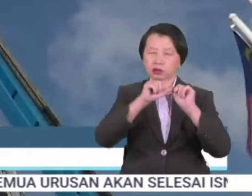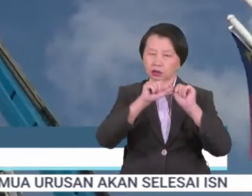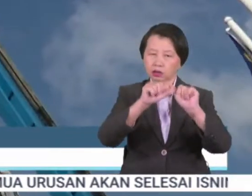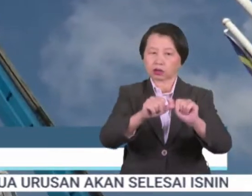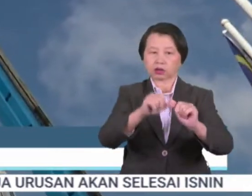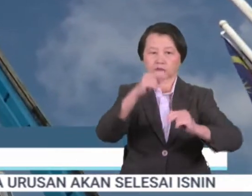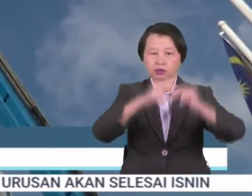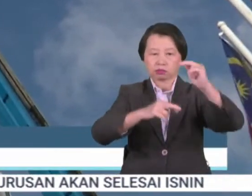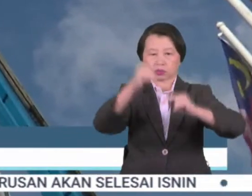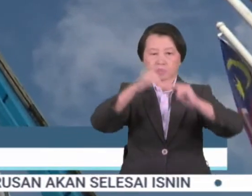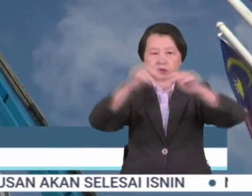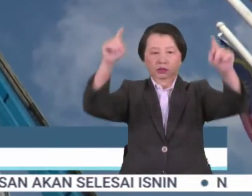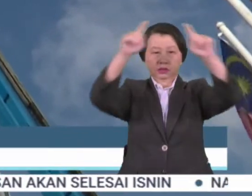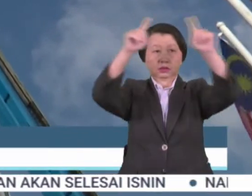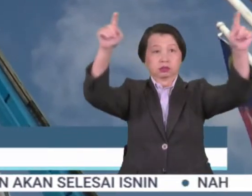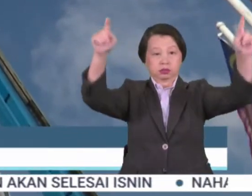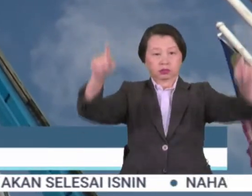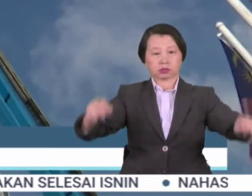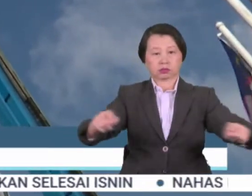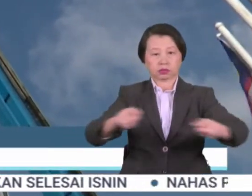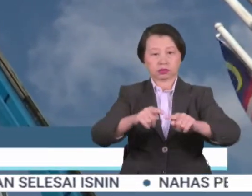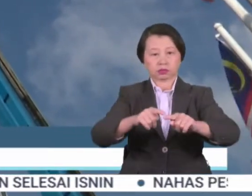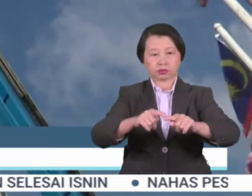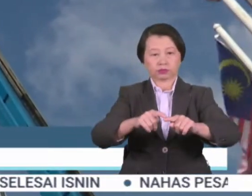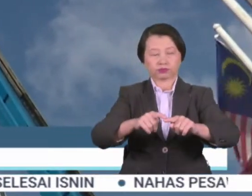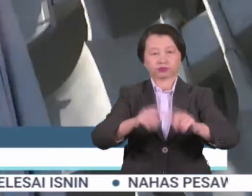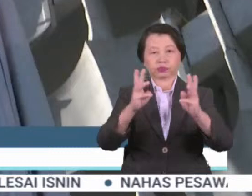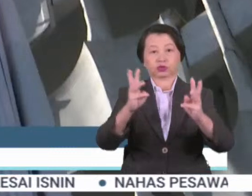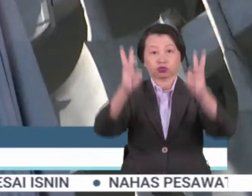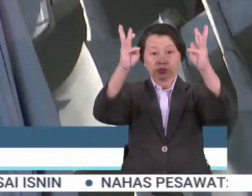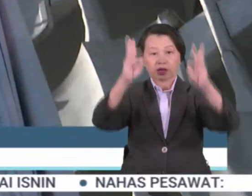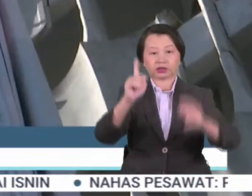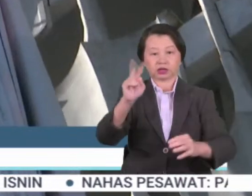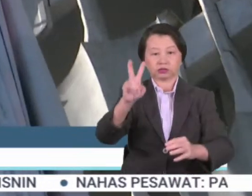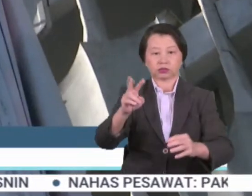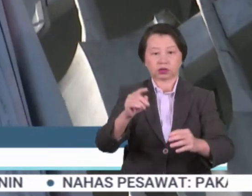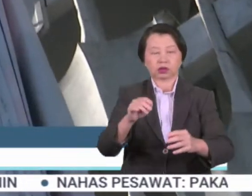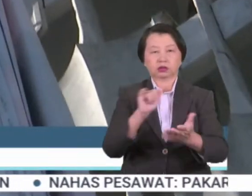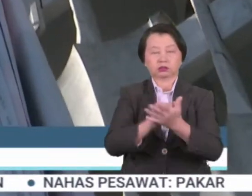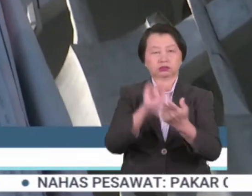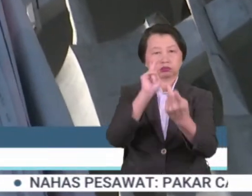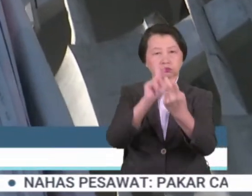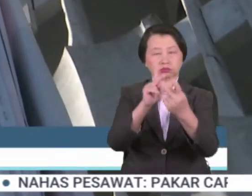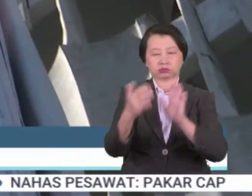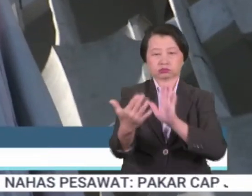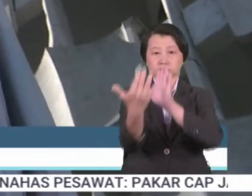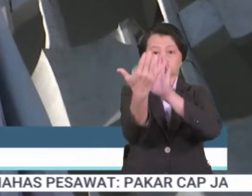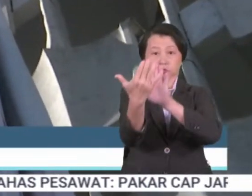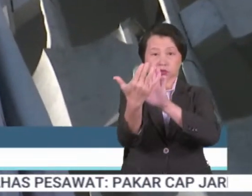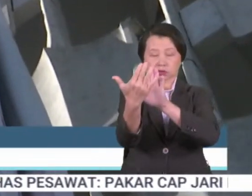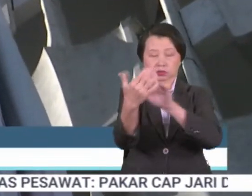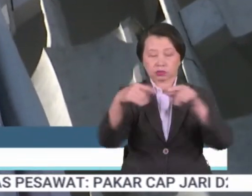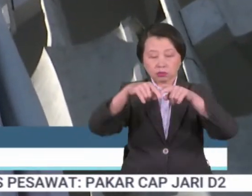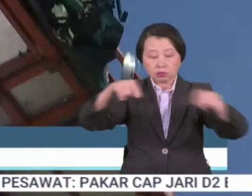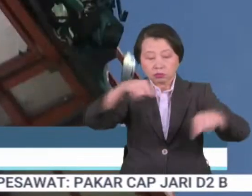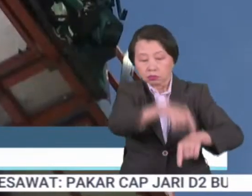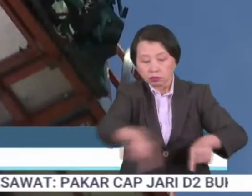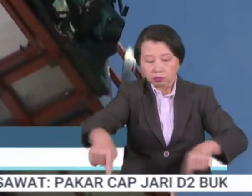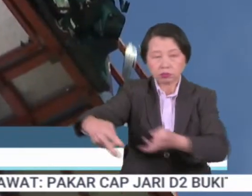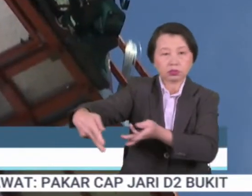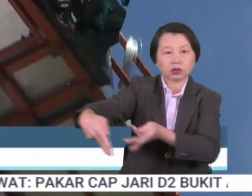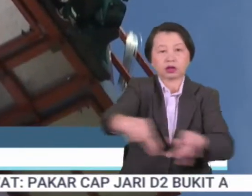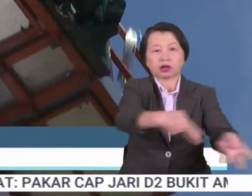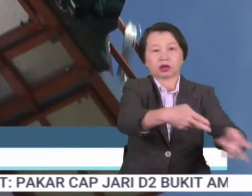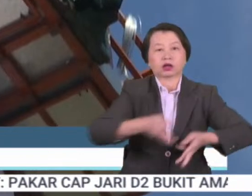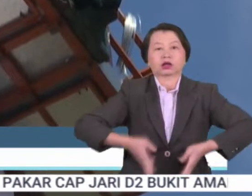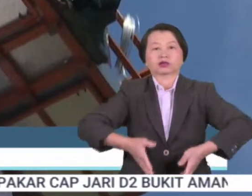dibangunan ikonik RTM itu sendiri iaitu wism TV yang begitu strategik berhadapan dengan lebuhraya